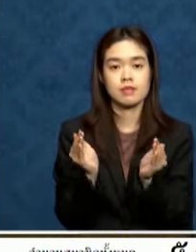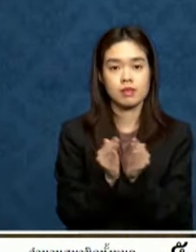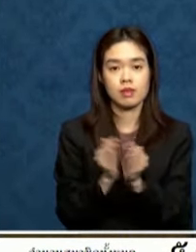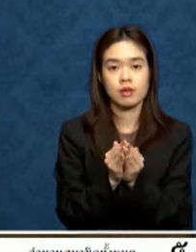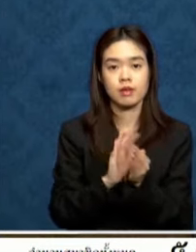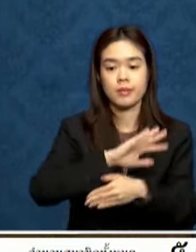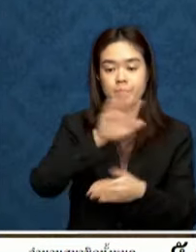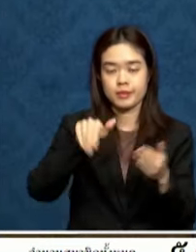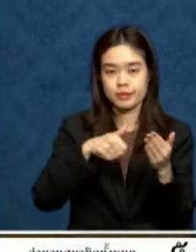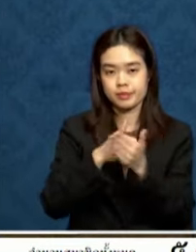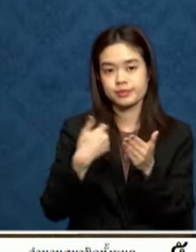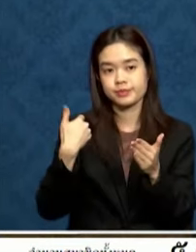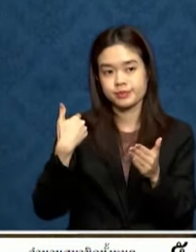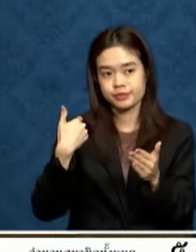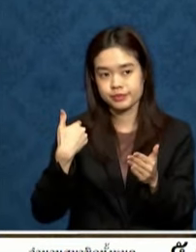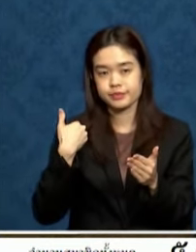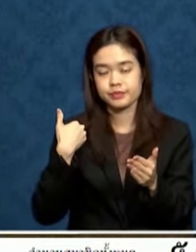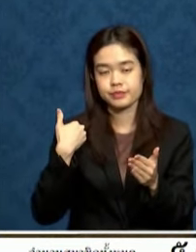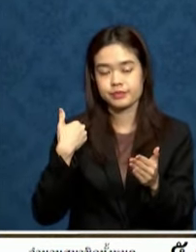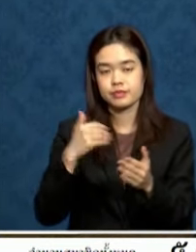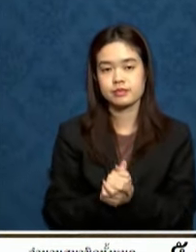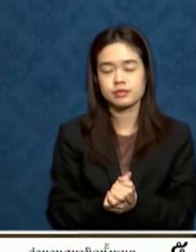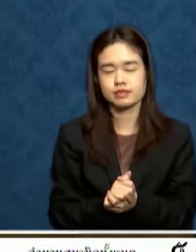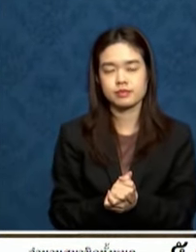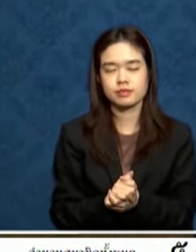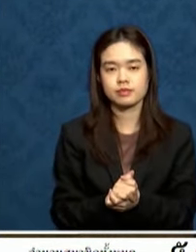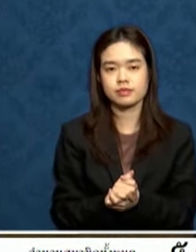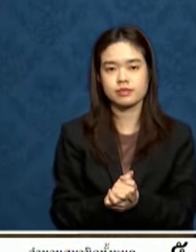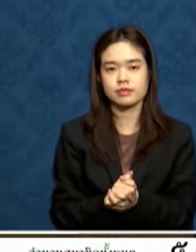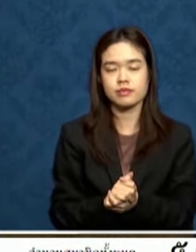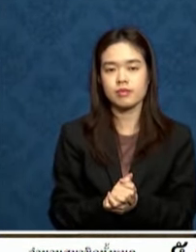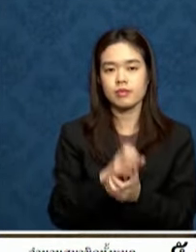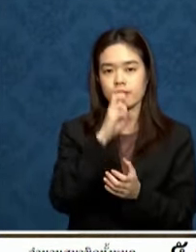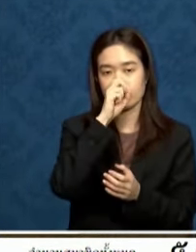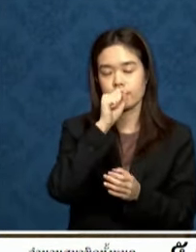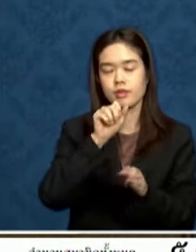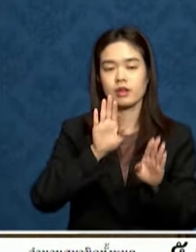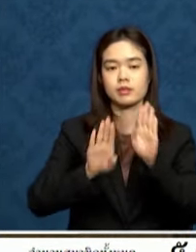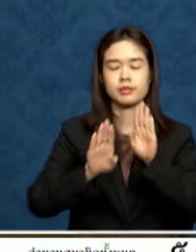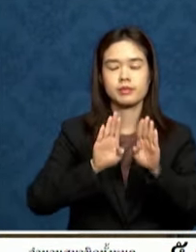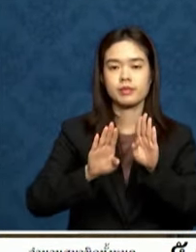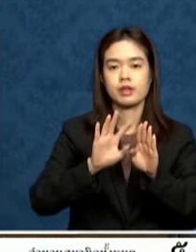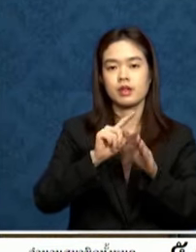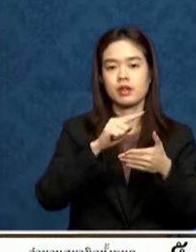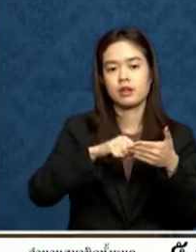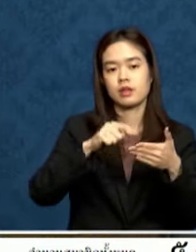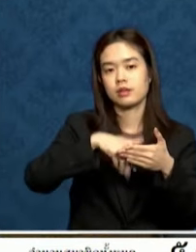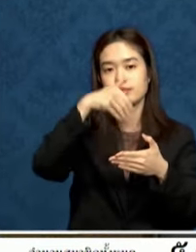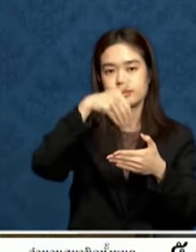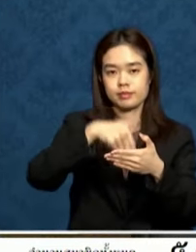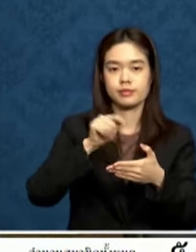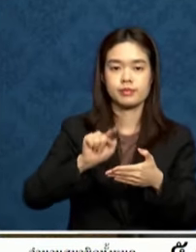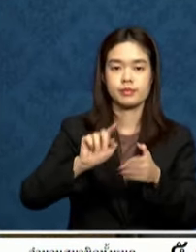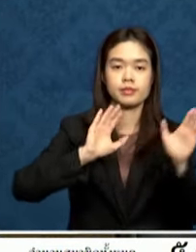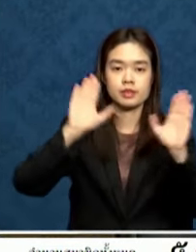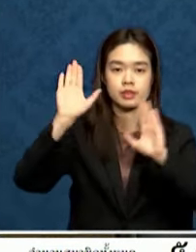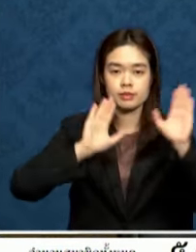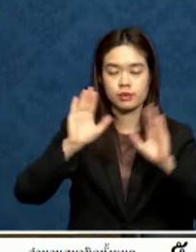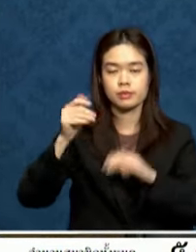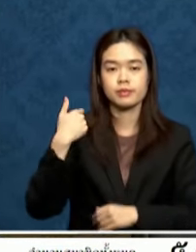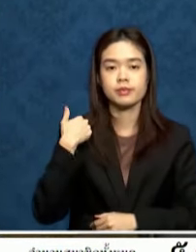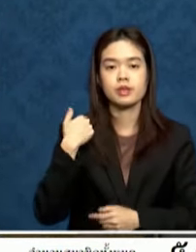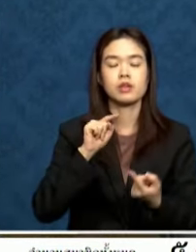ผู้มาใช้สิทธิ์ออกเสียงในเรื่องที่ัดทำประชามตินั้นร่างของคณะ